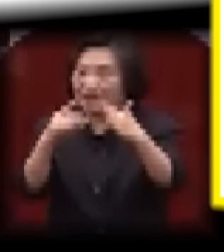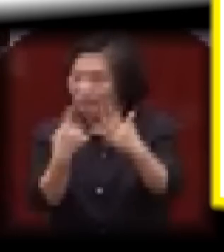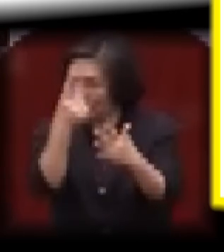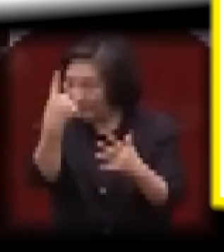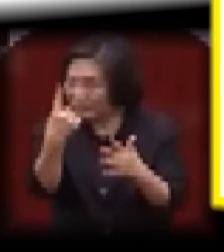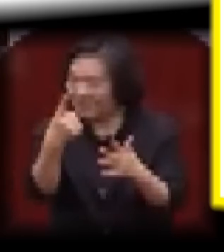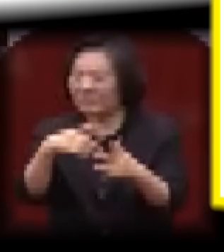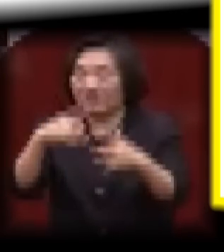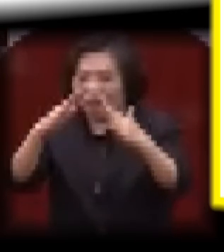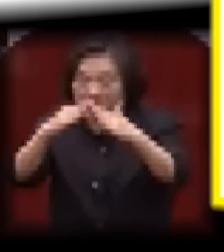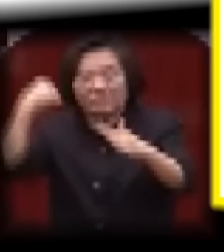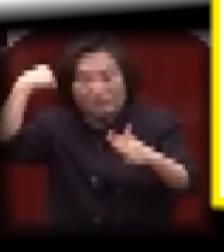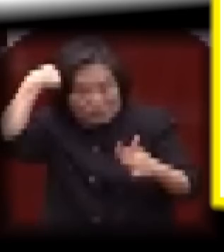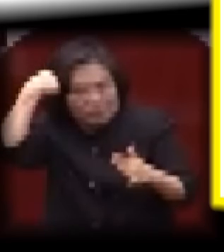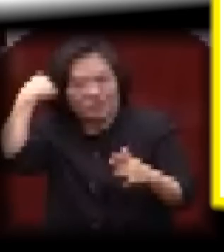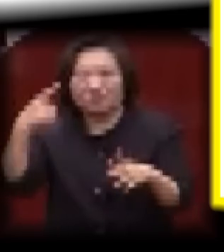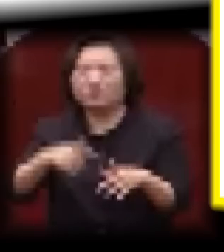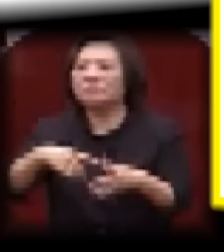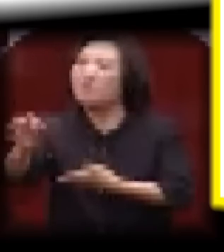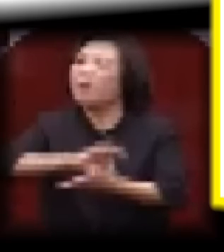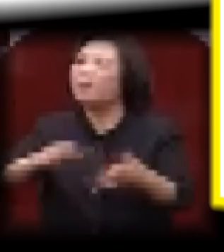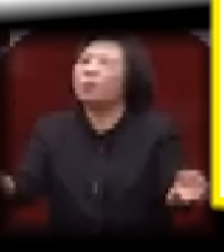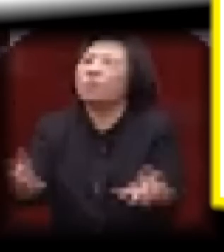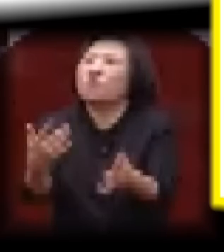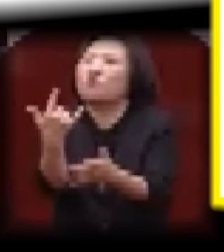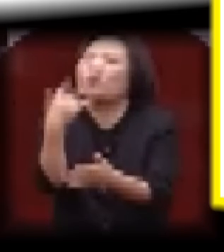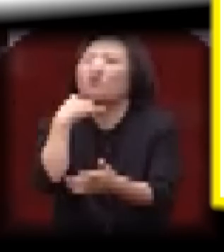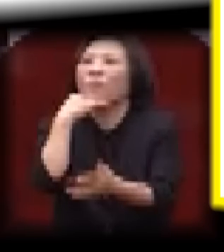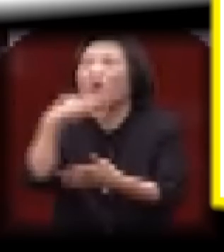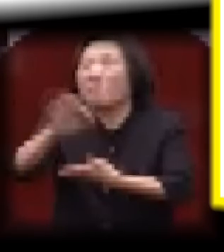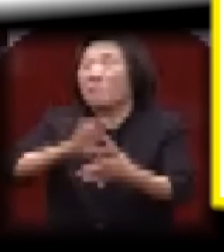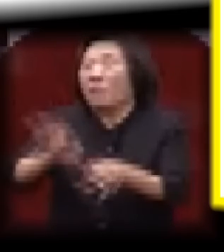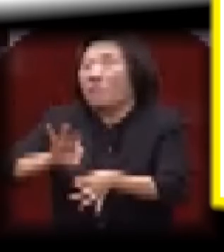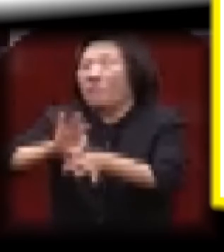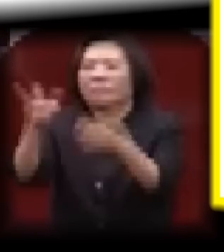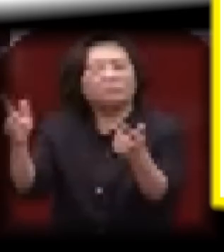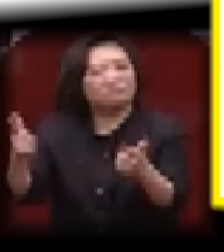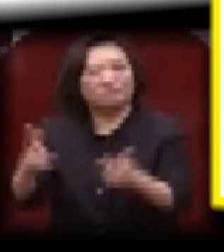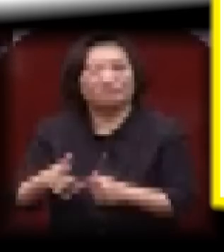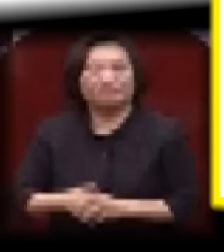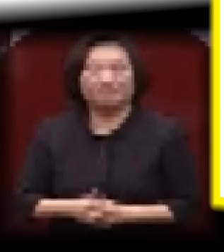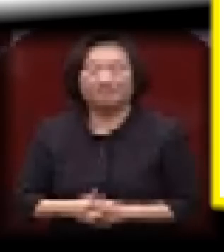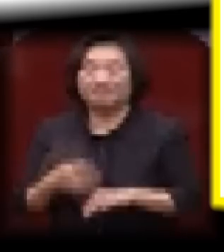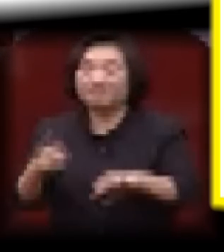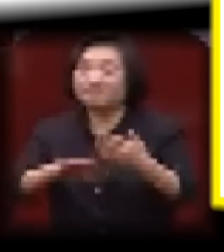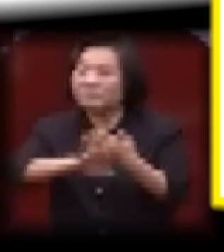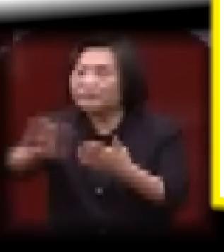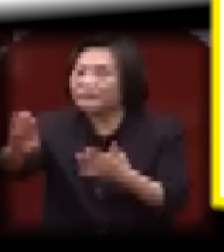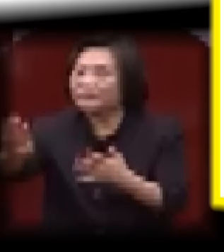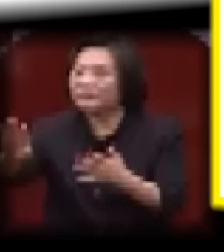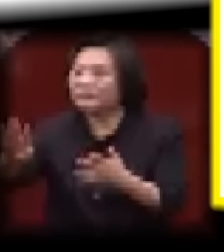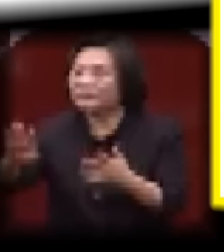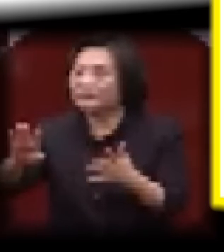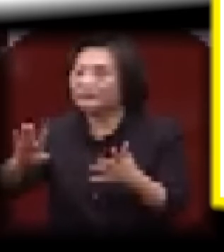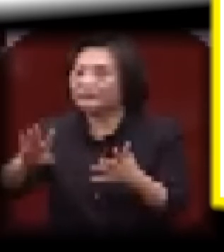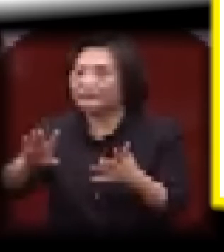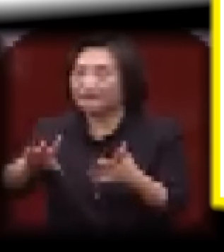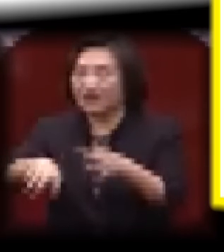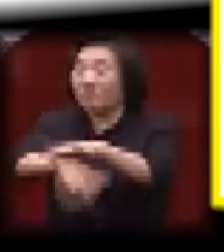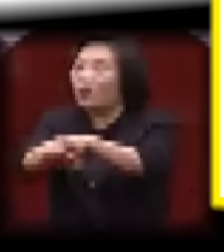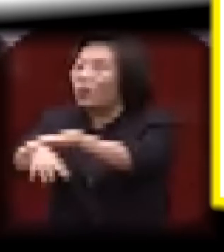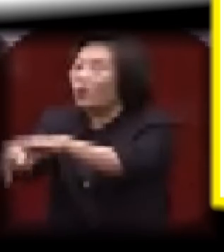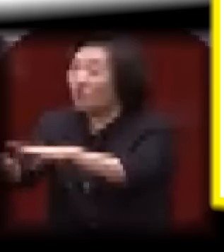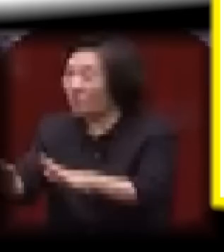是用来住的，不是用来炒的。如果你真的是住的，我们可以很低的税率。至于其他的，我们双手就放